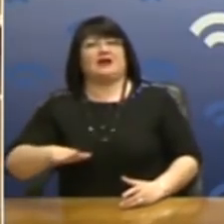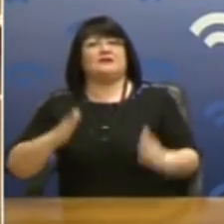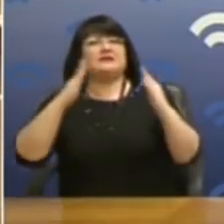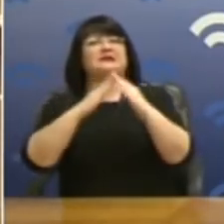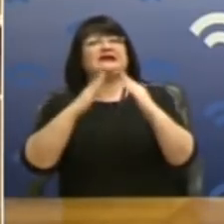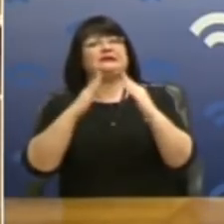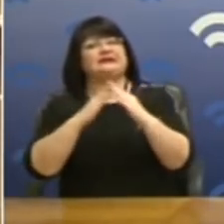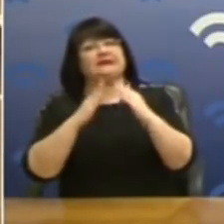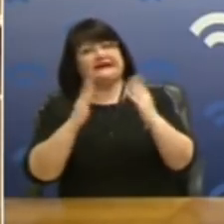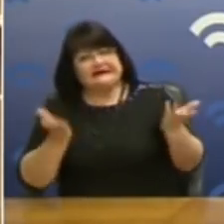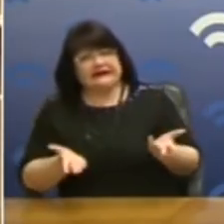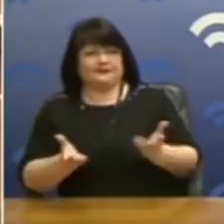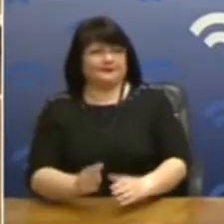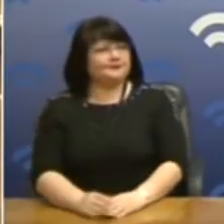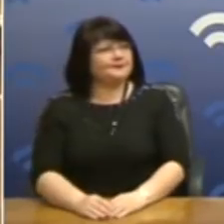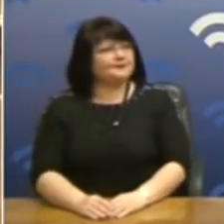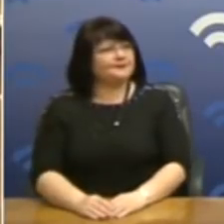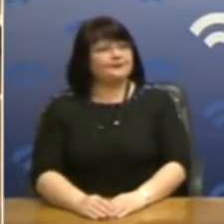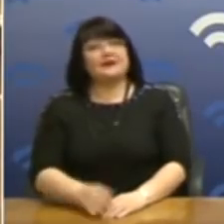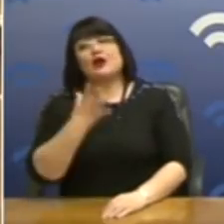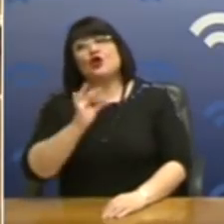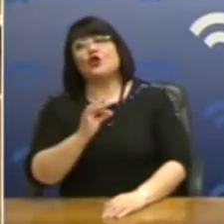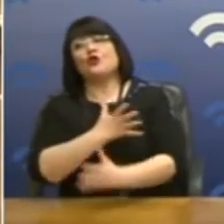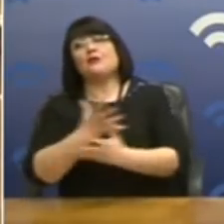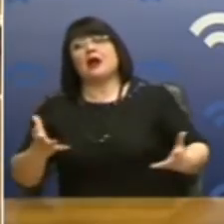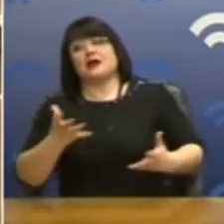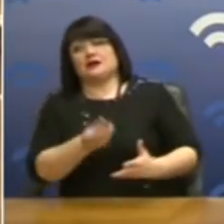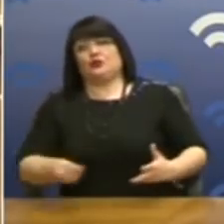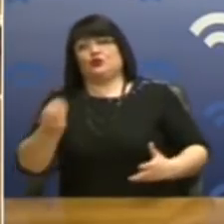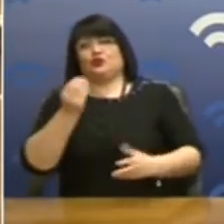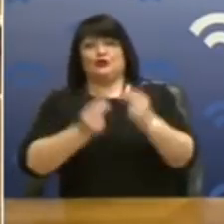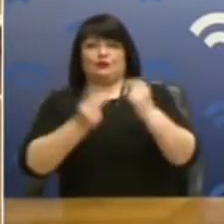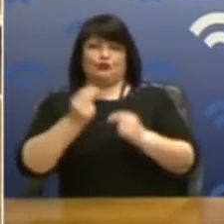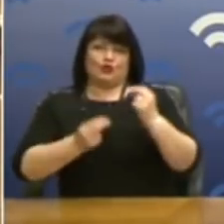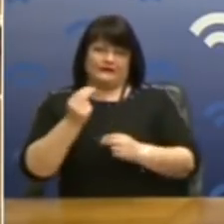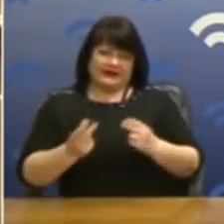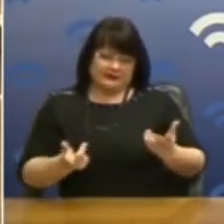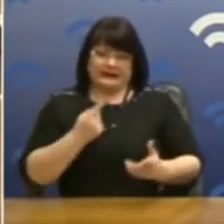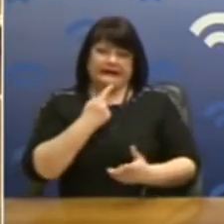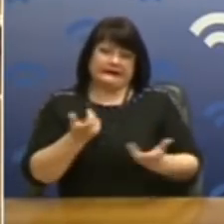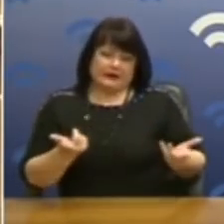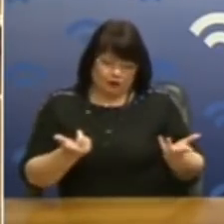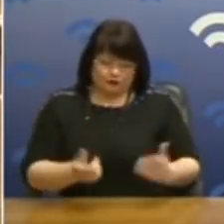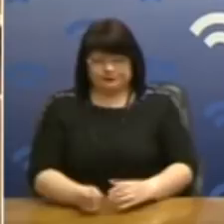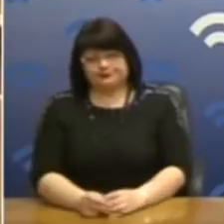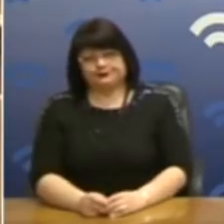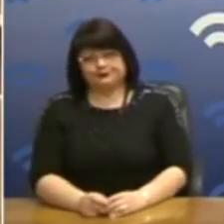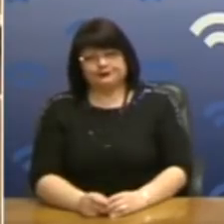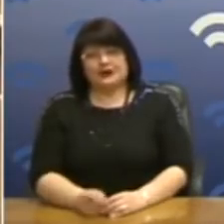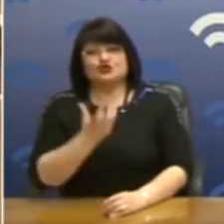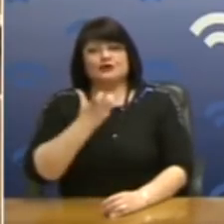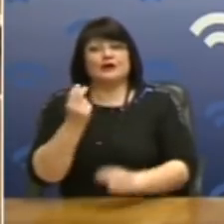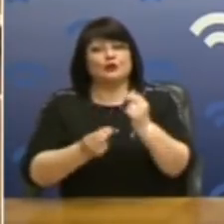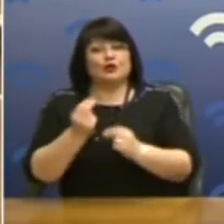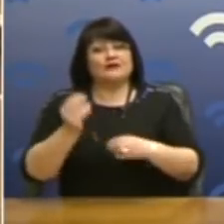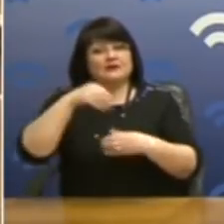τους. Για τη σύγχρονη δε τα προβλήματα είναι πολύ μεγαλύτερα, δεν χρειάζεται να τα φέρω, όλοι μας τα ξέρουμε. Σοβαρό πρόβλημα